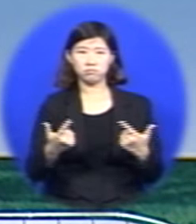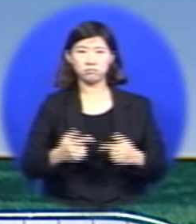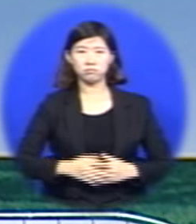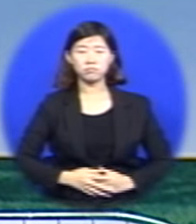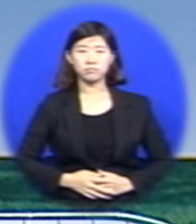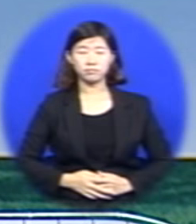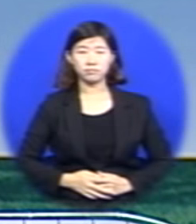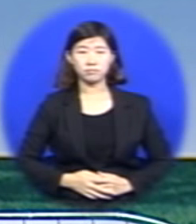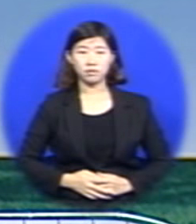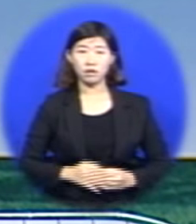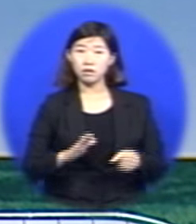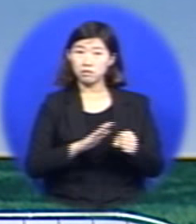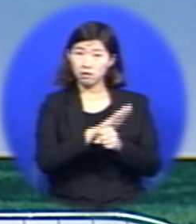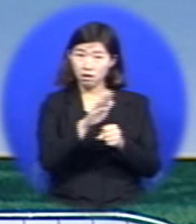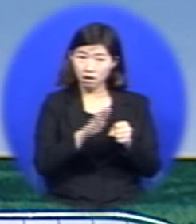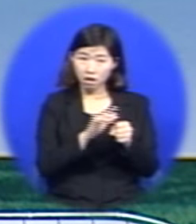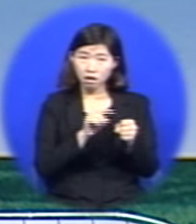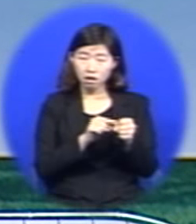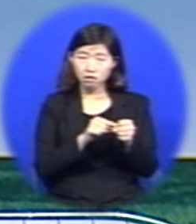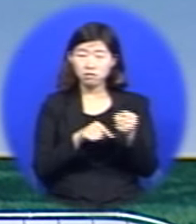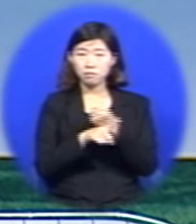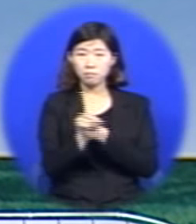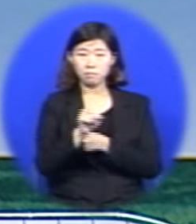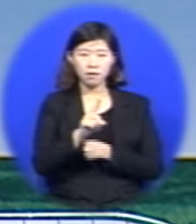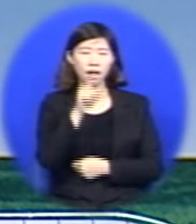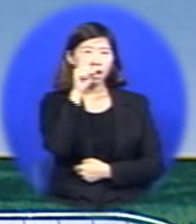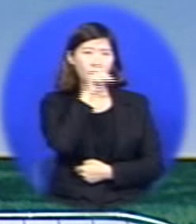사랑은 악을 미워하는 것입니다.